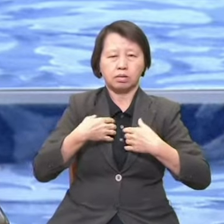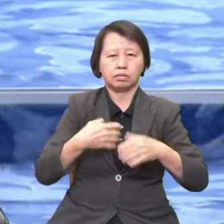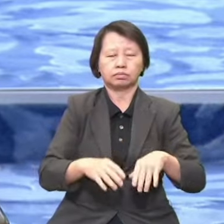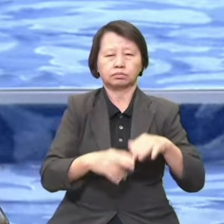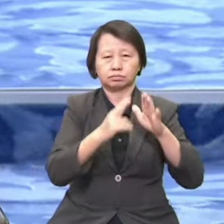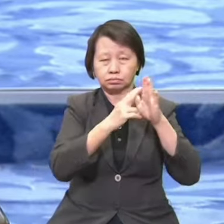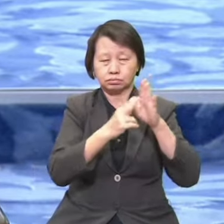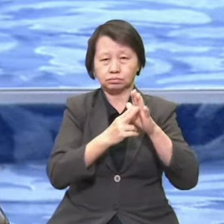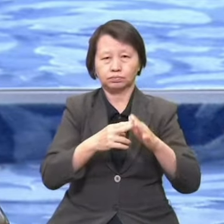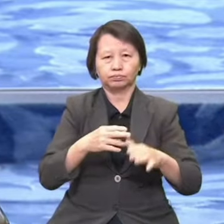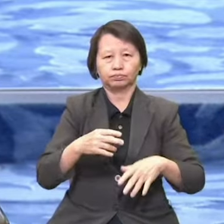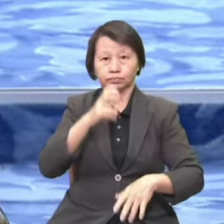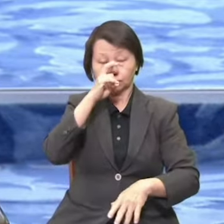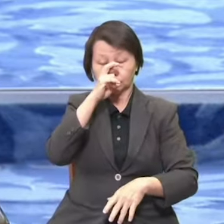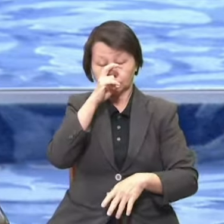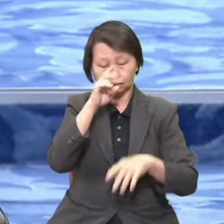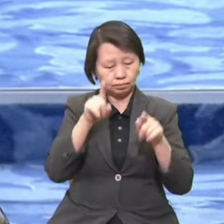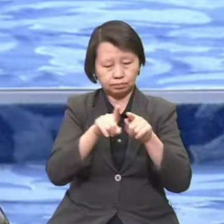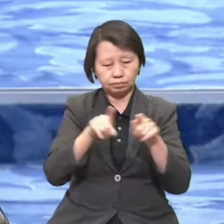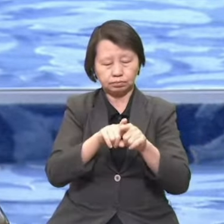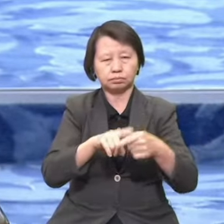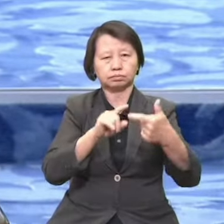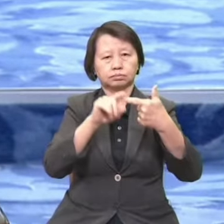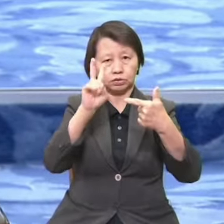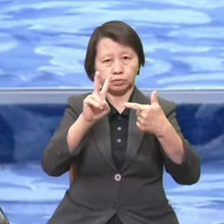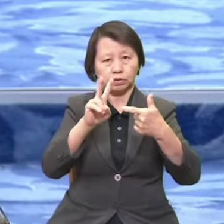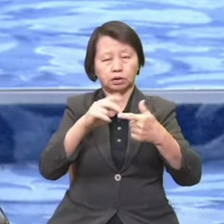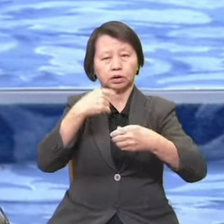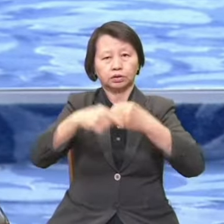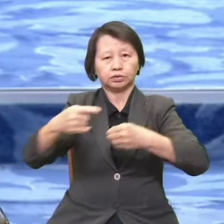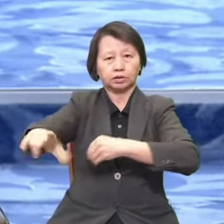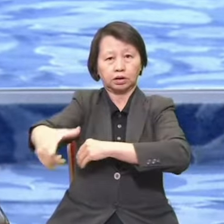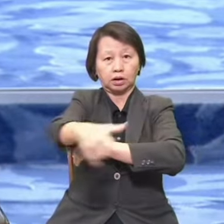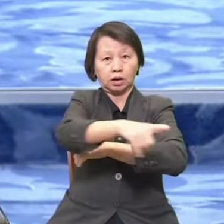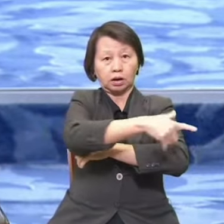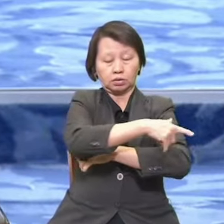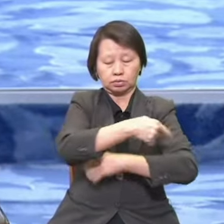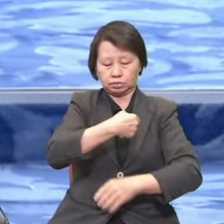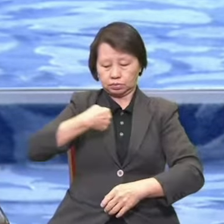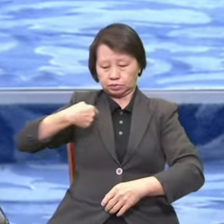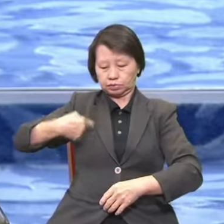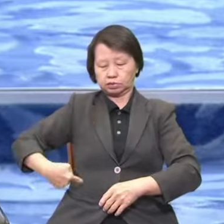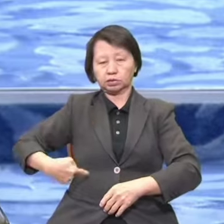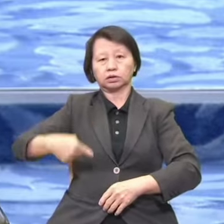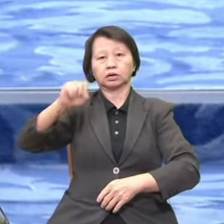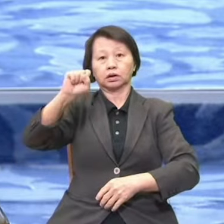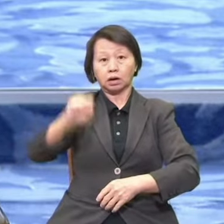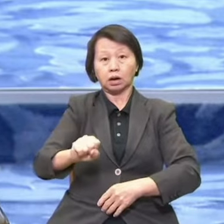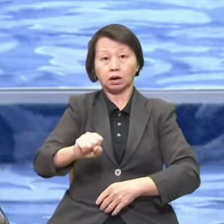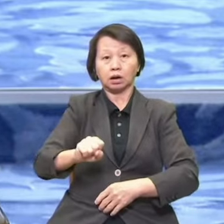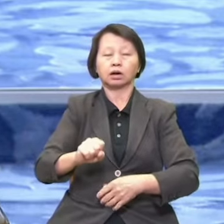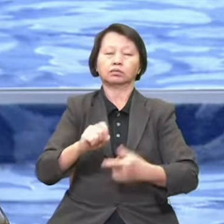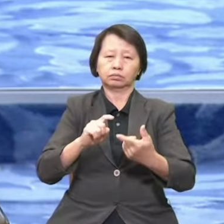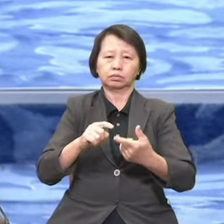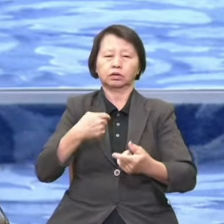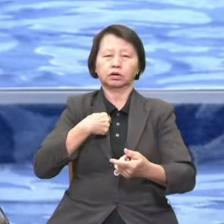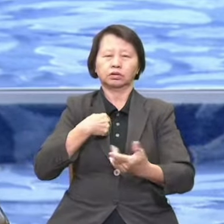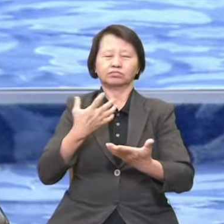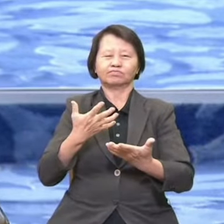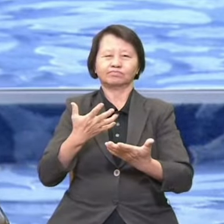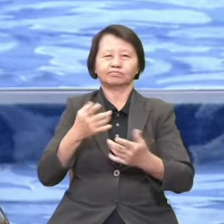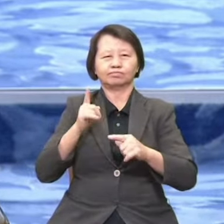berganjak keduanya soal laut China Selatan Laut Cina Selatan dia terikat saya katakan tadi dengan